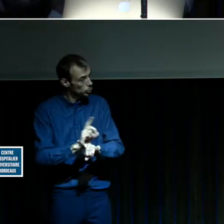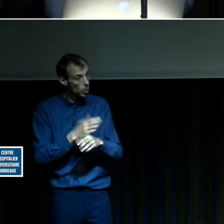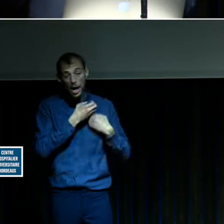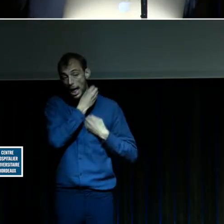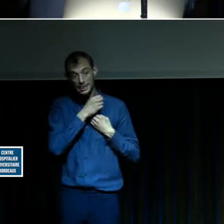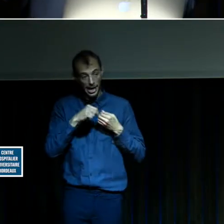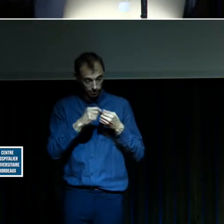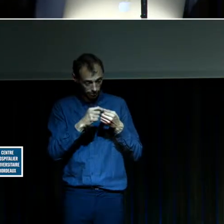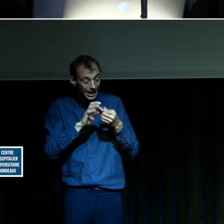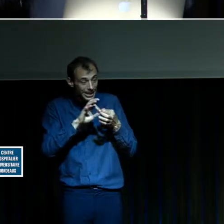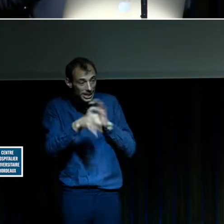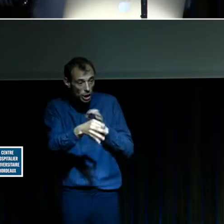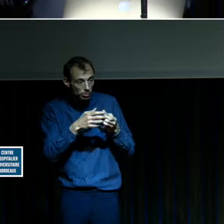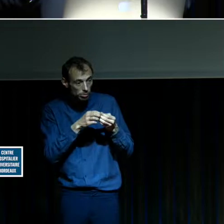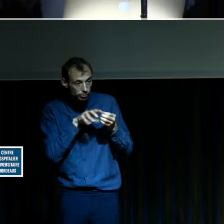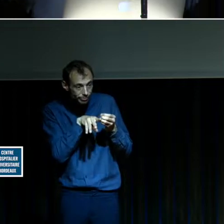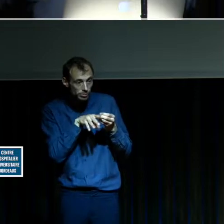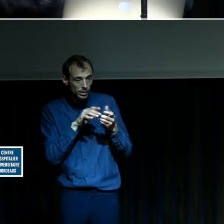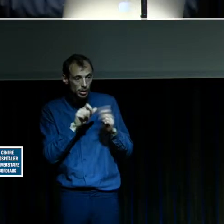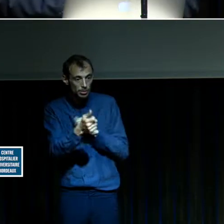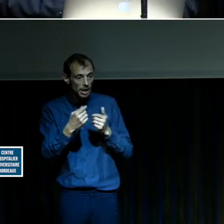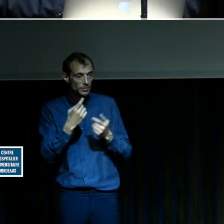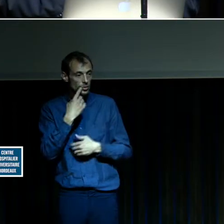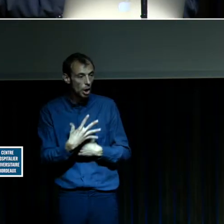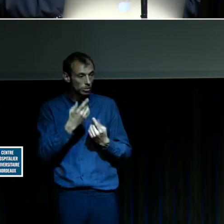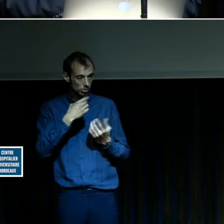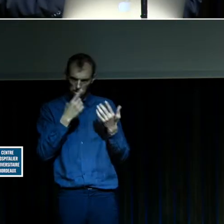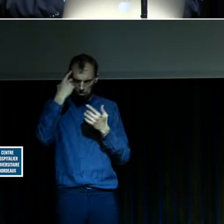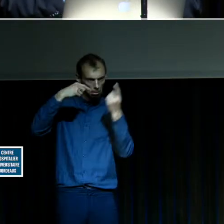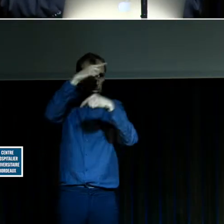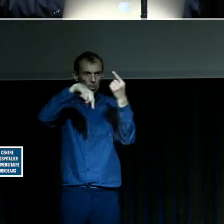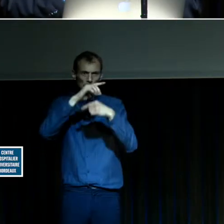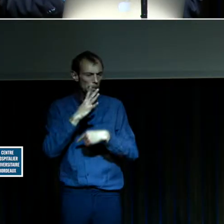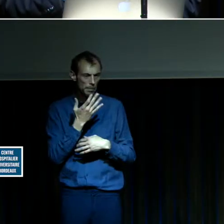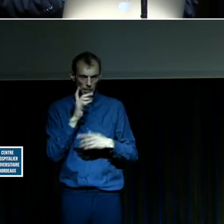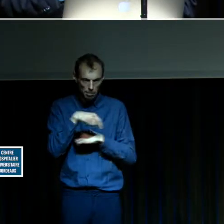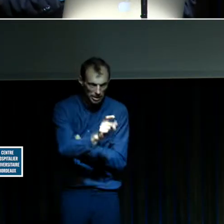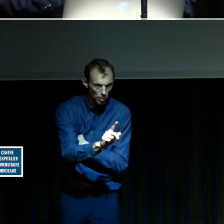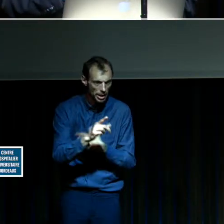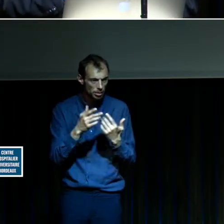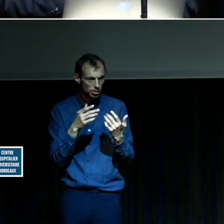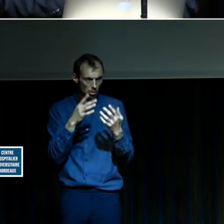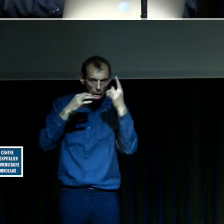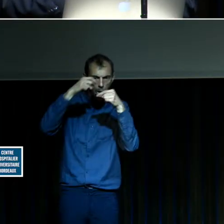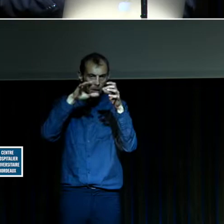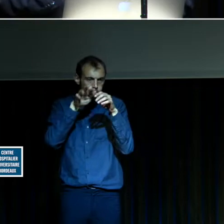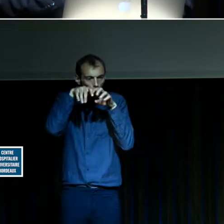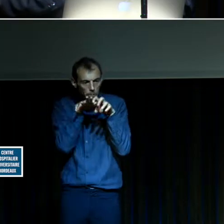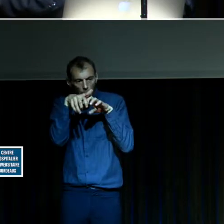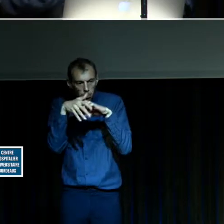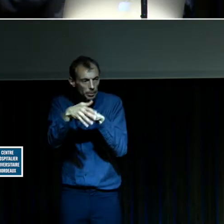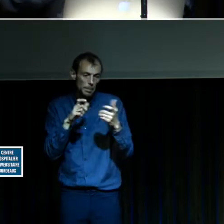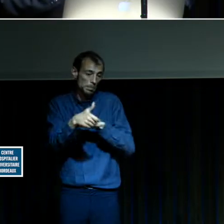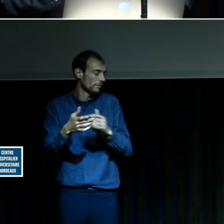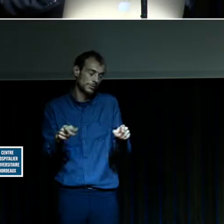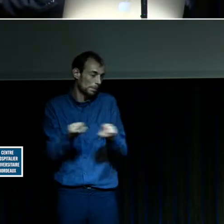sang qui va aller de façon anormale dans le cerveau et abîmer le cerveau et donner exactement les mêmes signes cliniques. Si